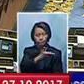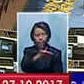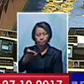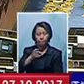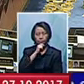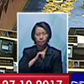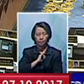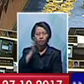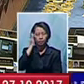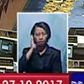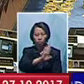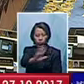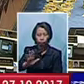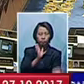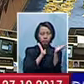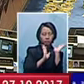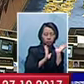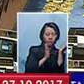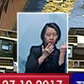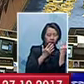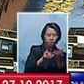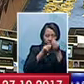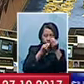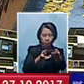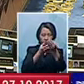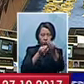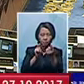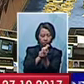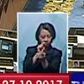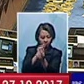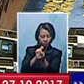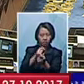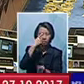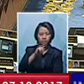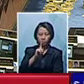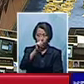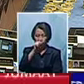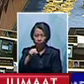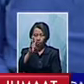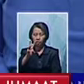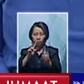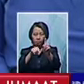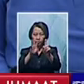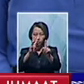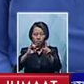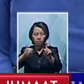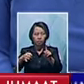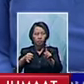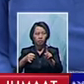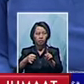tahu ramai yang ternanti-nanti pengumuman-pengumuman tertentu kepada 1.6 juta penjawat